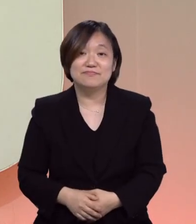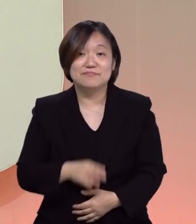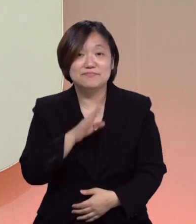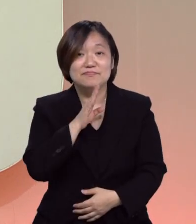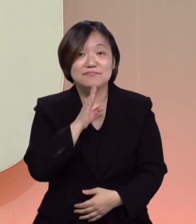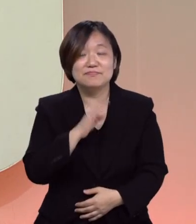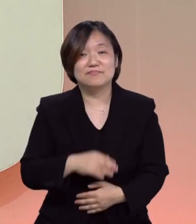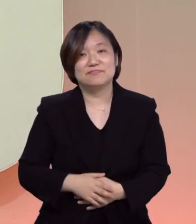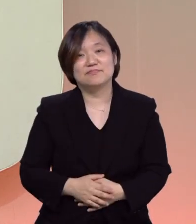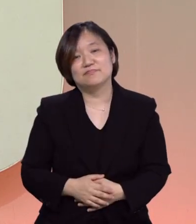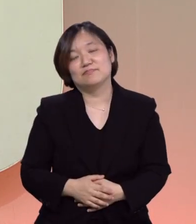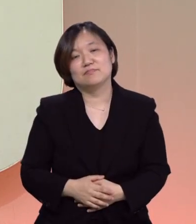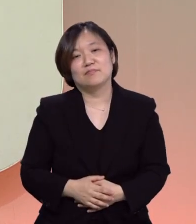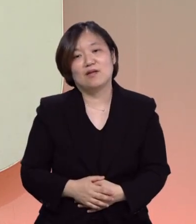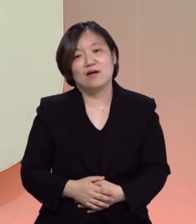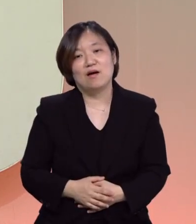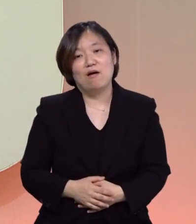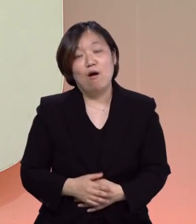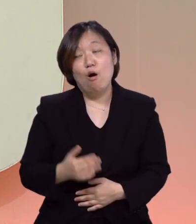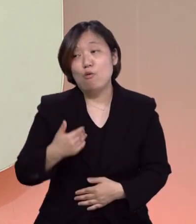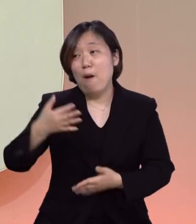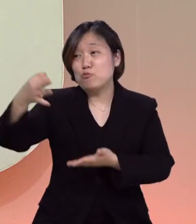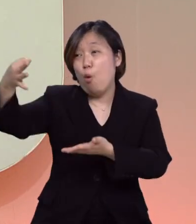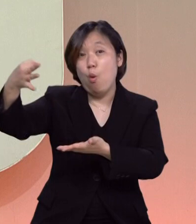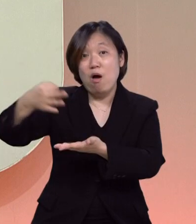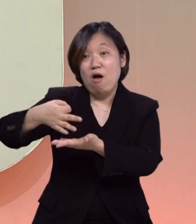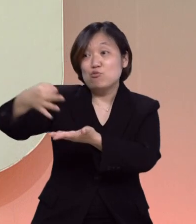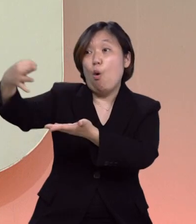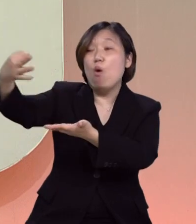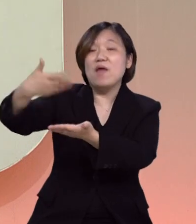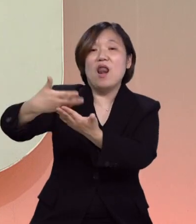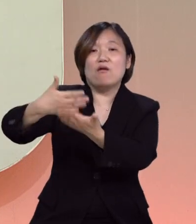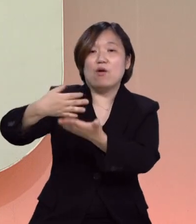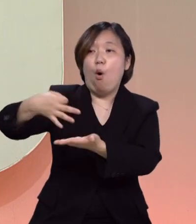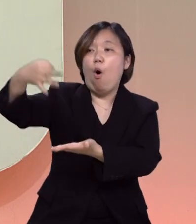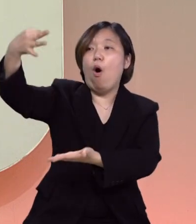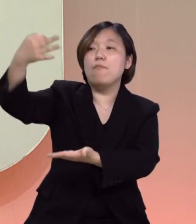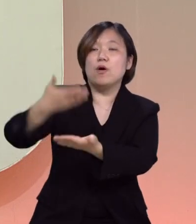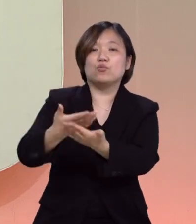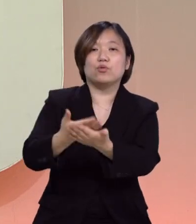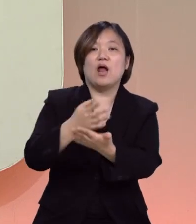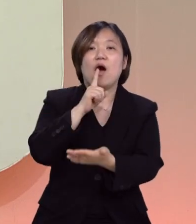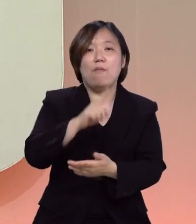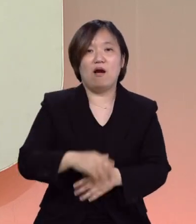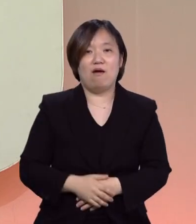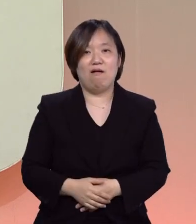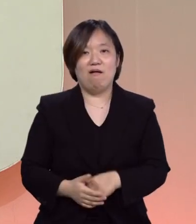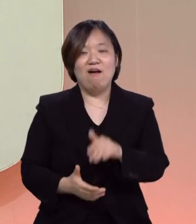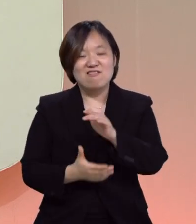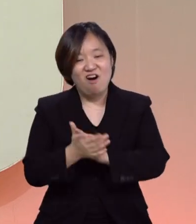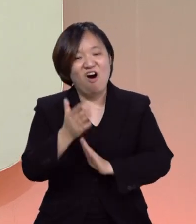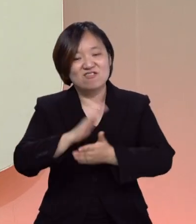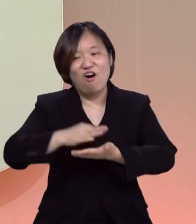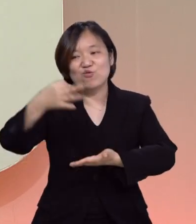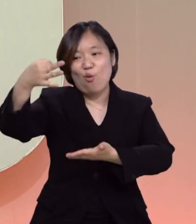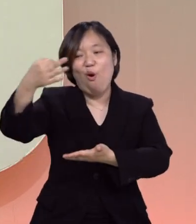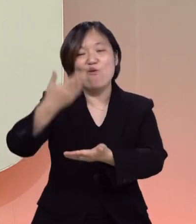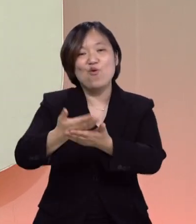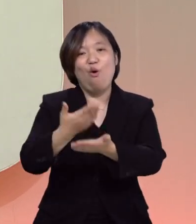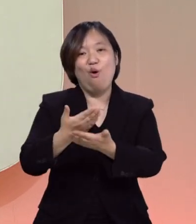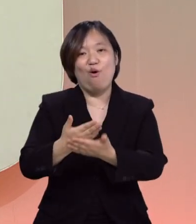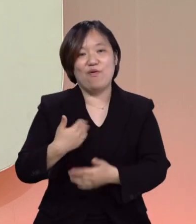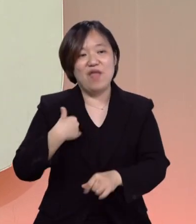그리고 멋모르고 찾아가면 또 엄청난 돈을 요구한대요 아 정성을 보여야 내가